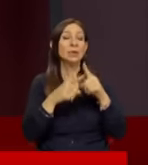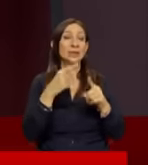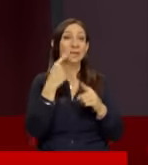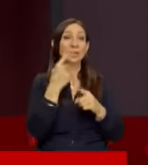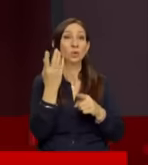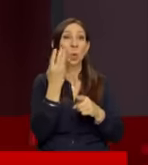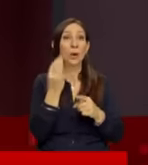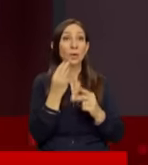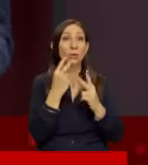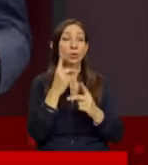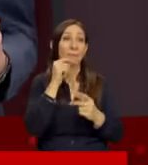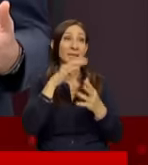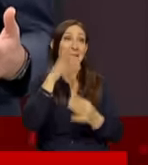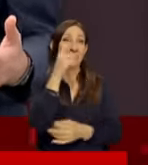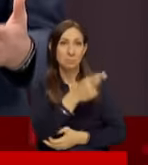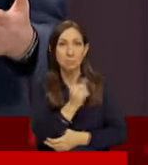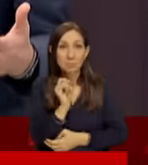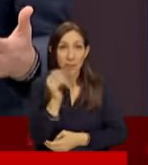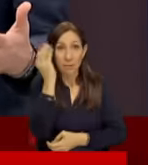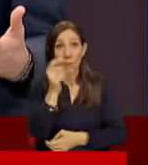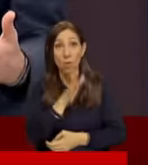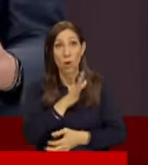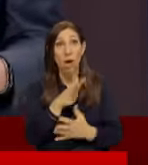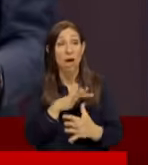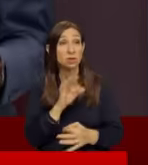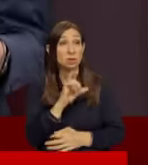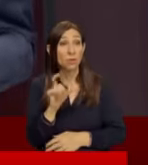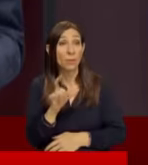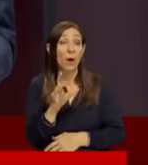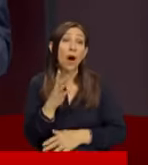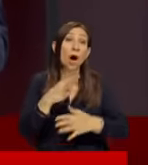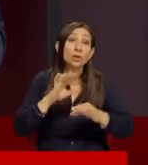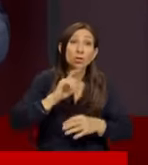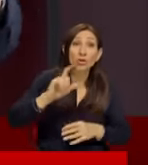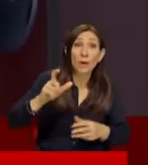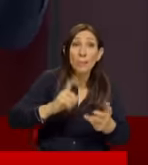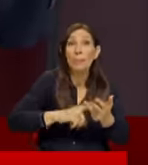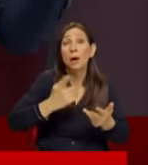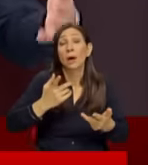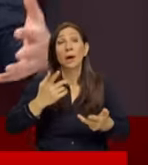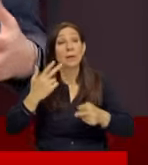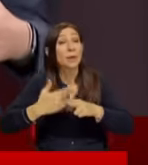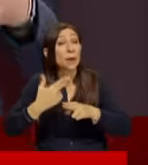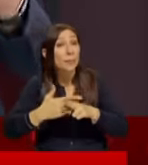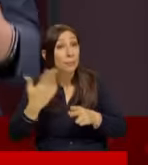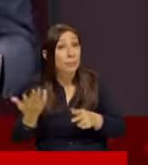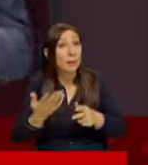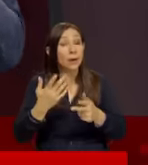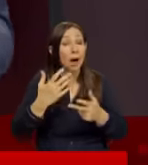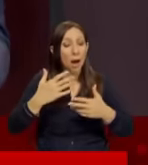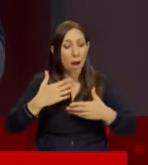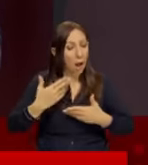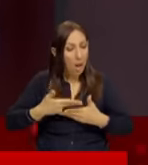dilini çok iyi kullanan bir insan Ekrem hazır İmamoğlu. Hazır cevap belki. Ya işte hazır cevap, deneyimli,